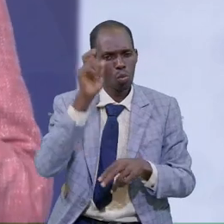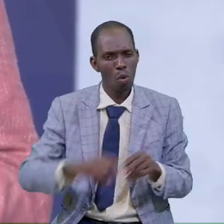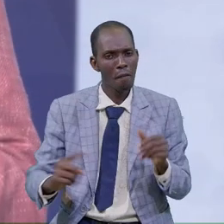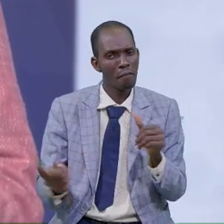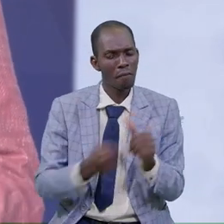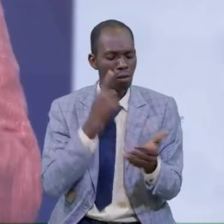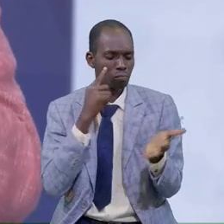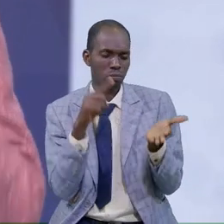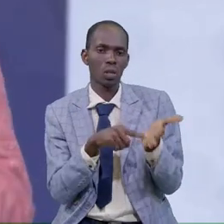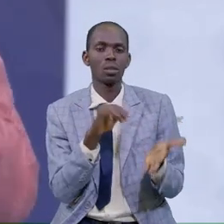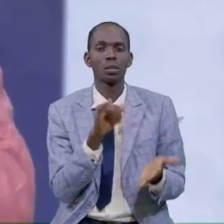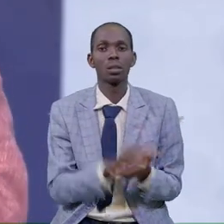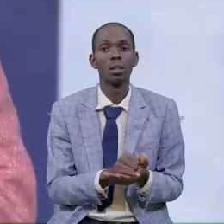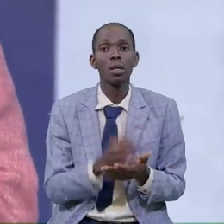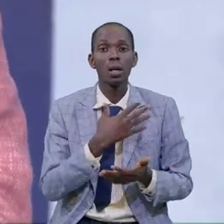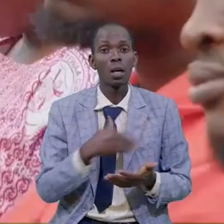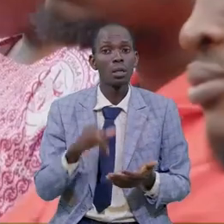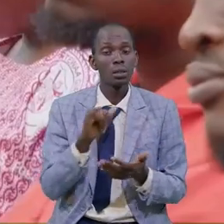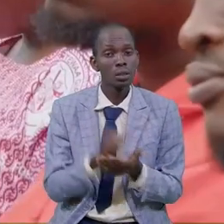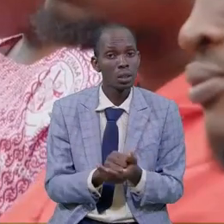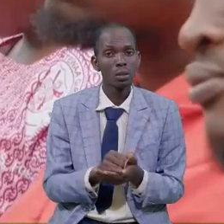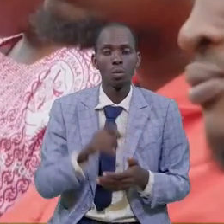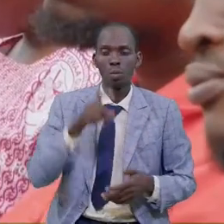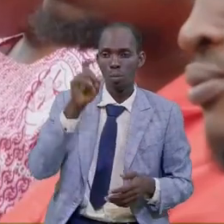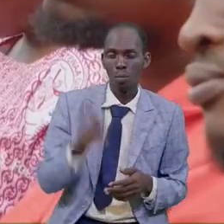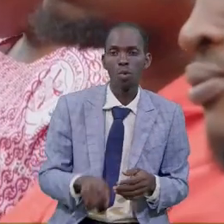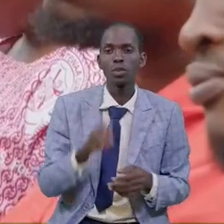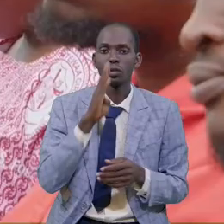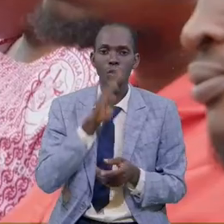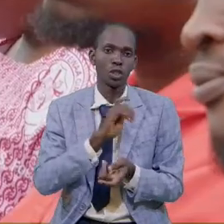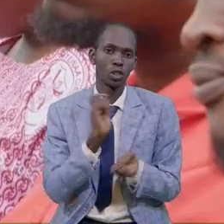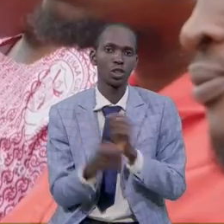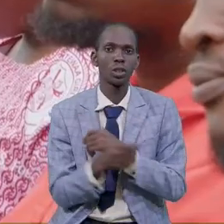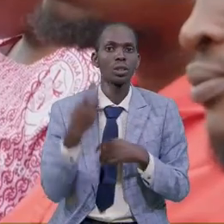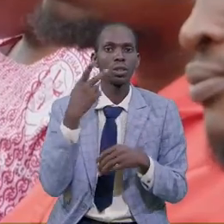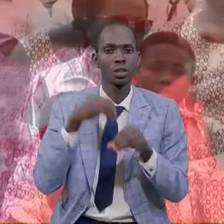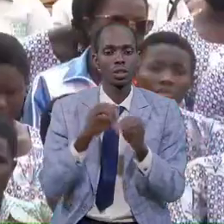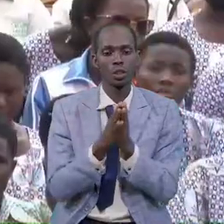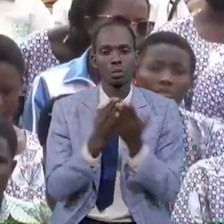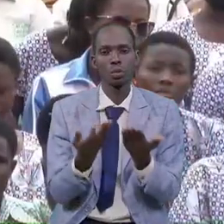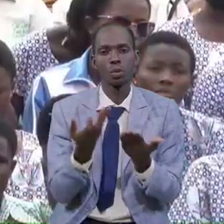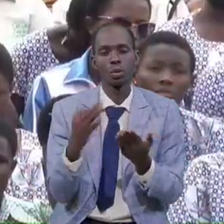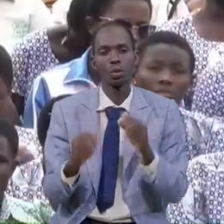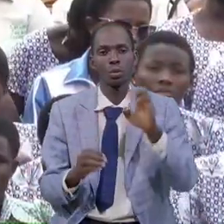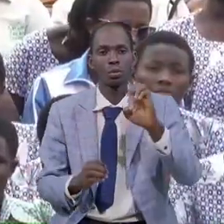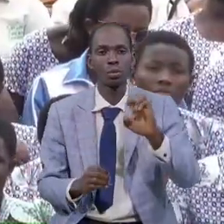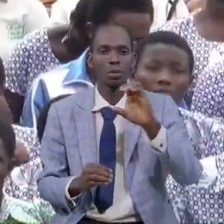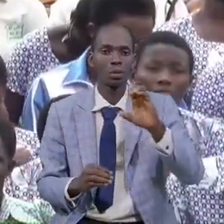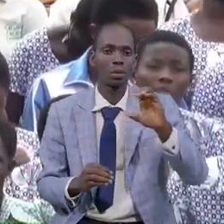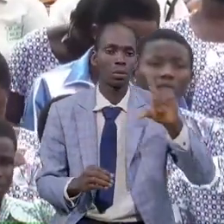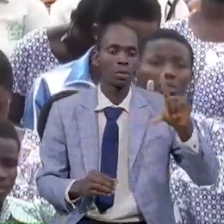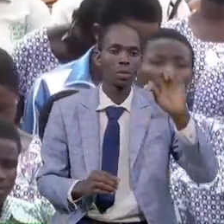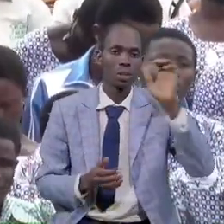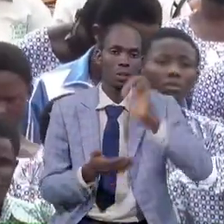ça m'amène à comprendre qu'il faut le changement. Ecclésiaste, chapitre 3.